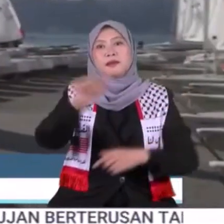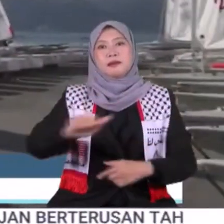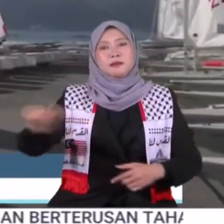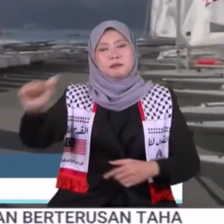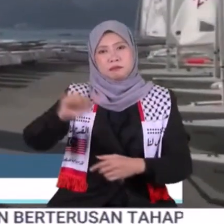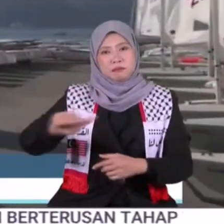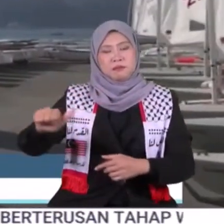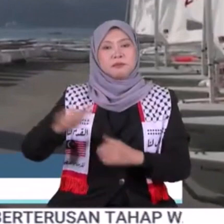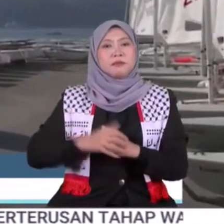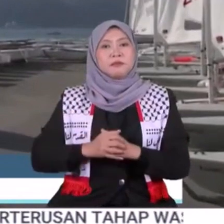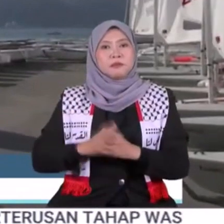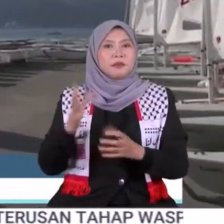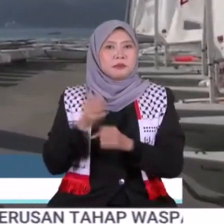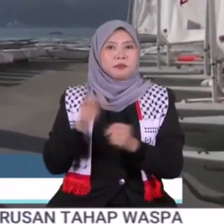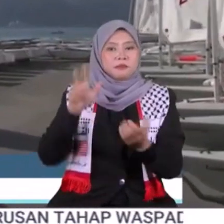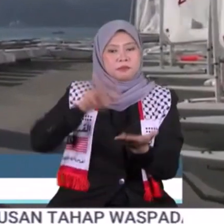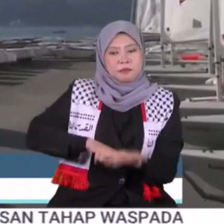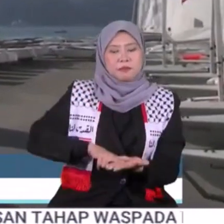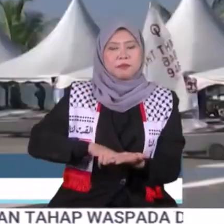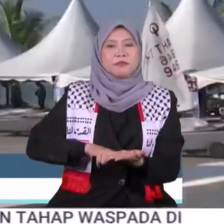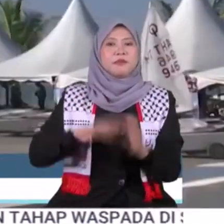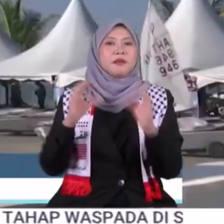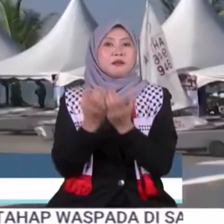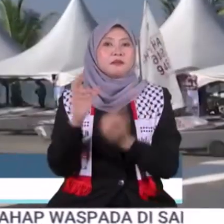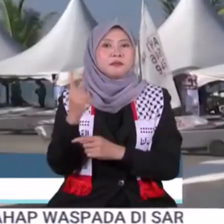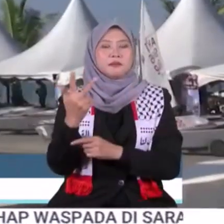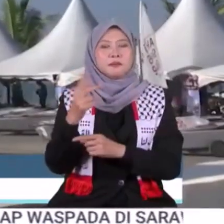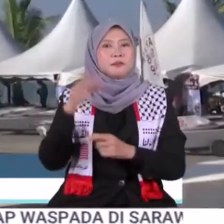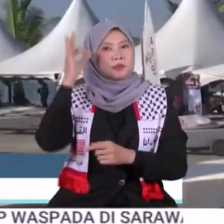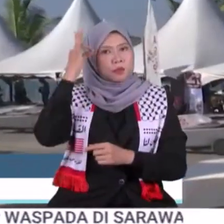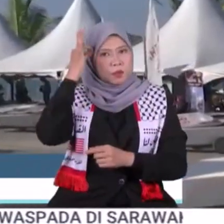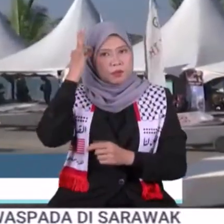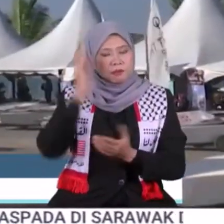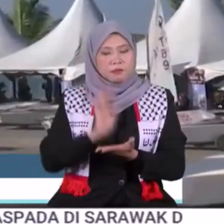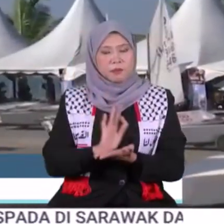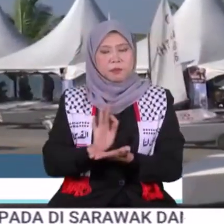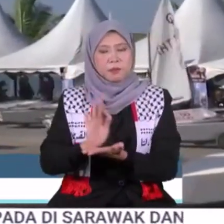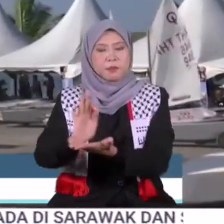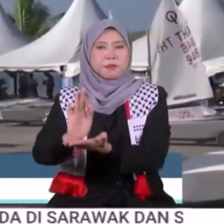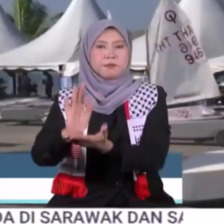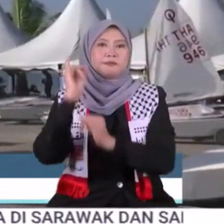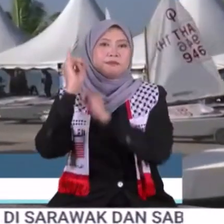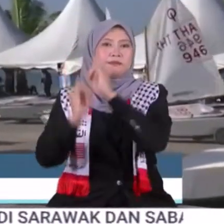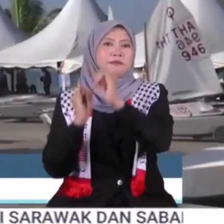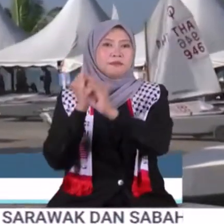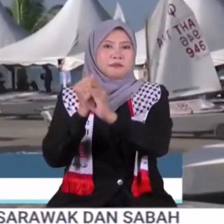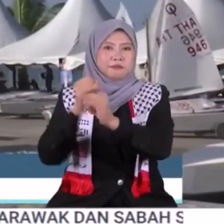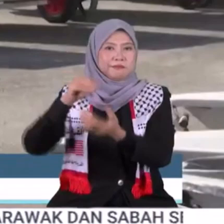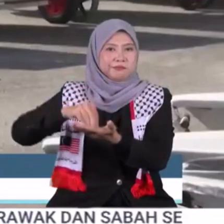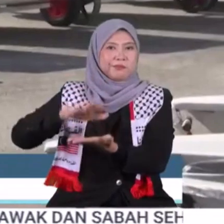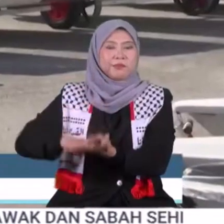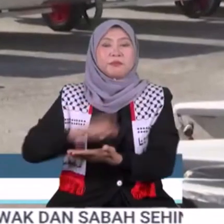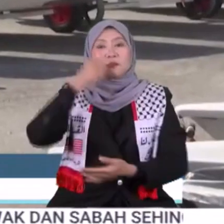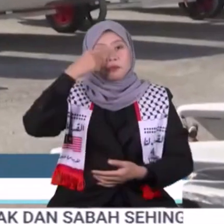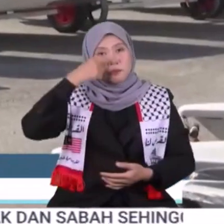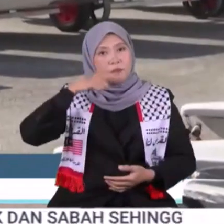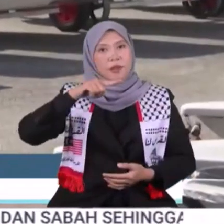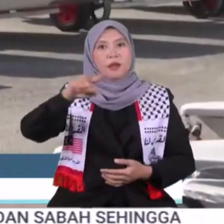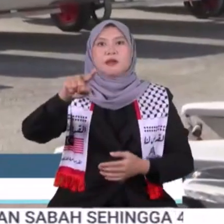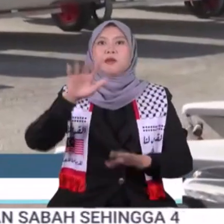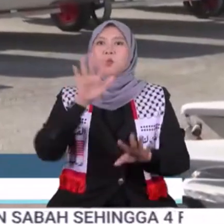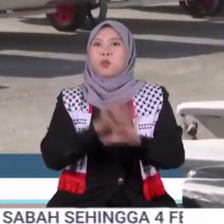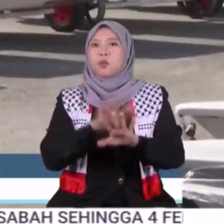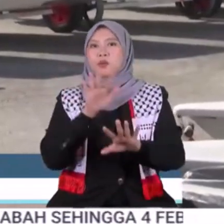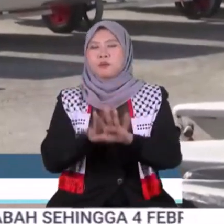Tenggara serta mendapat pengiktirafan kelas tiga oleh persekutuan pelayaran antarabangsa jelas beliau Thailand adalah negara